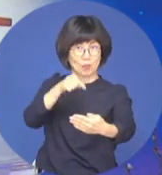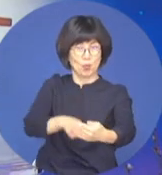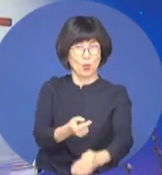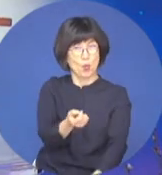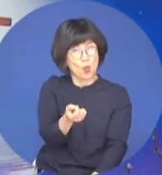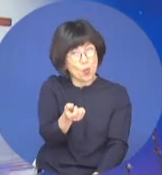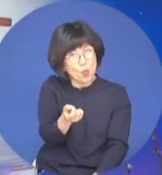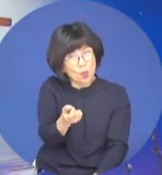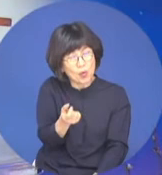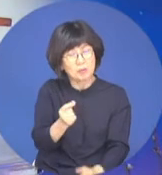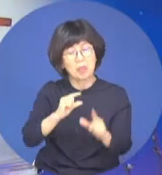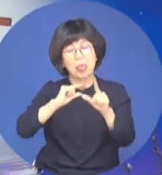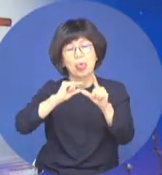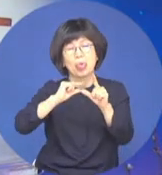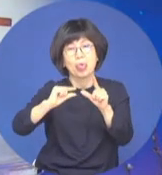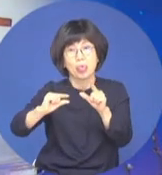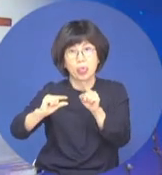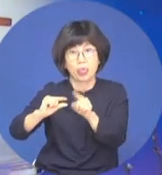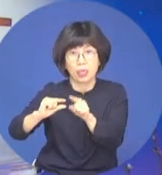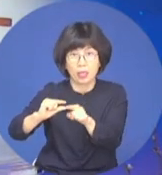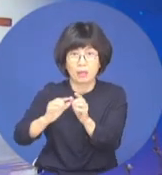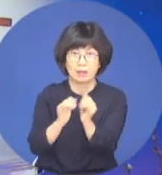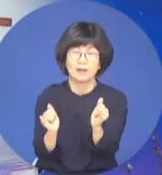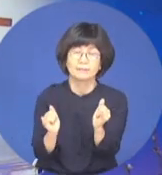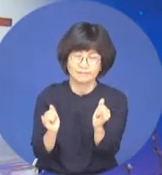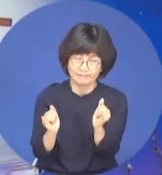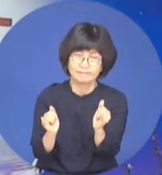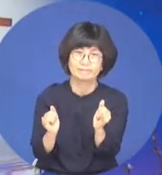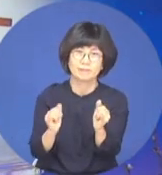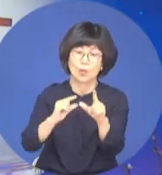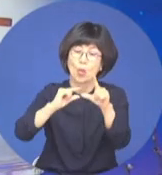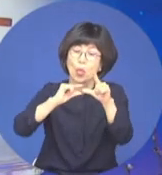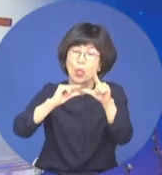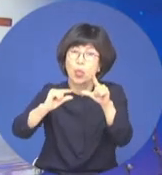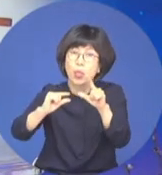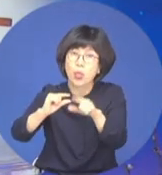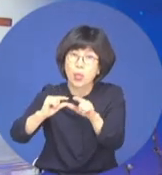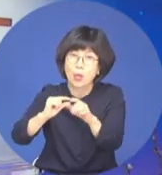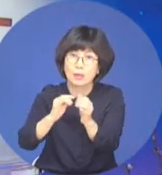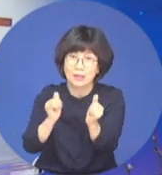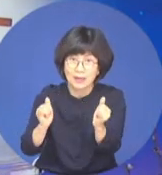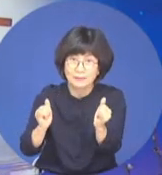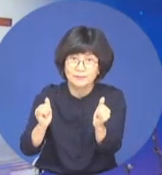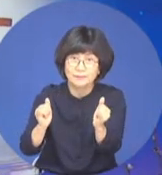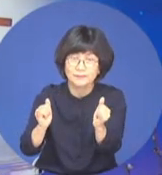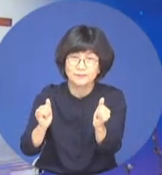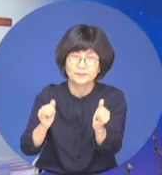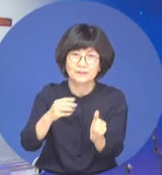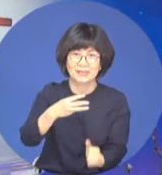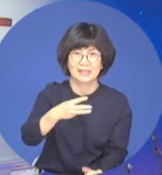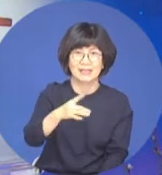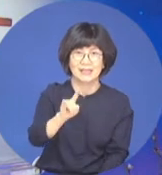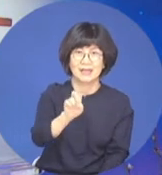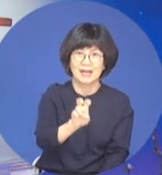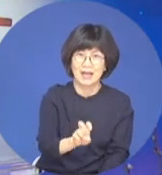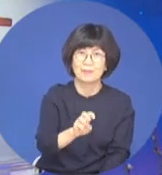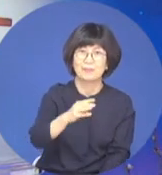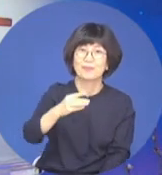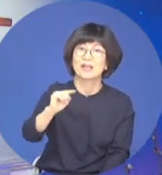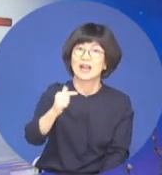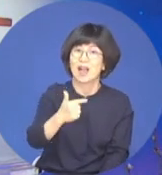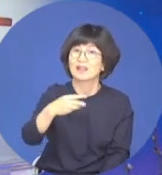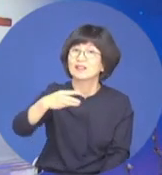있습니다. 창조적인 그런 사람들이 있어요. 이 사람들을 뭐라고 부르냐면 렘넌트, 남은 자라고